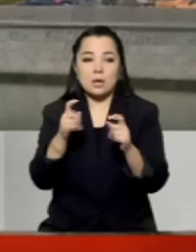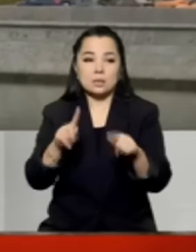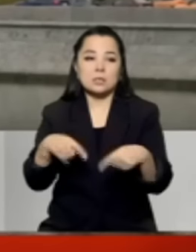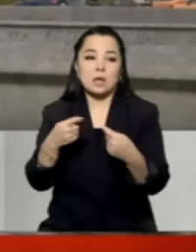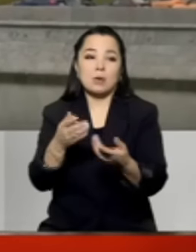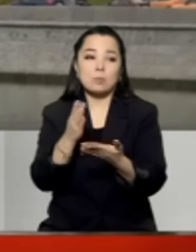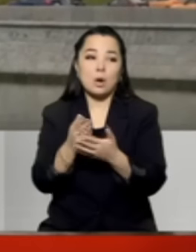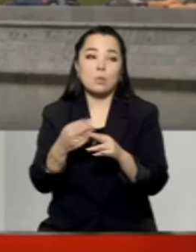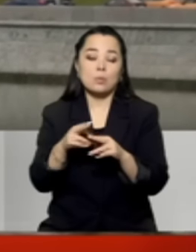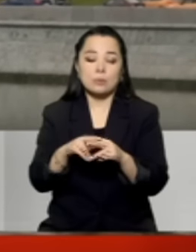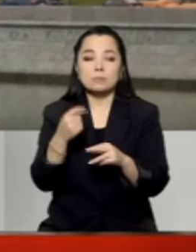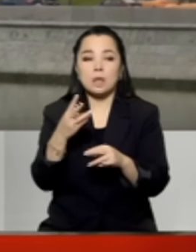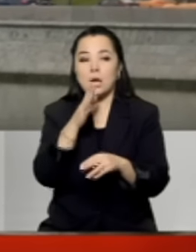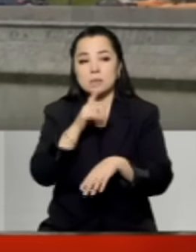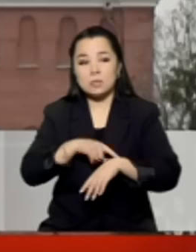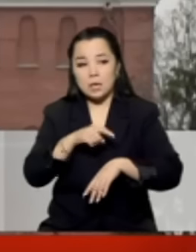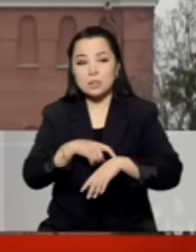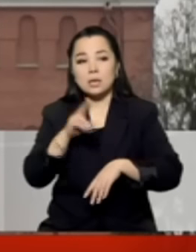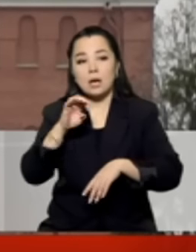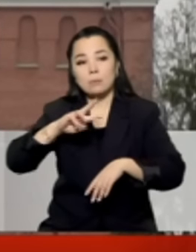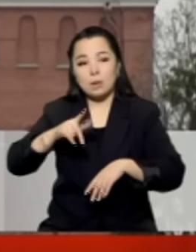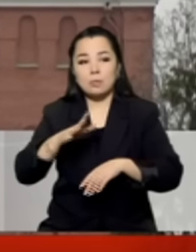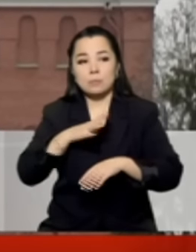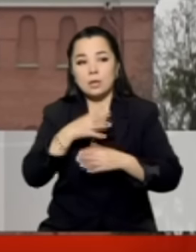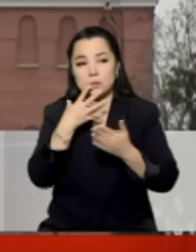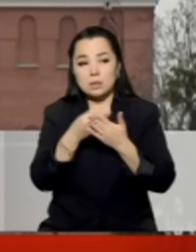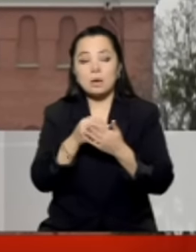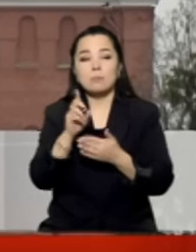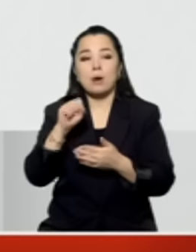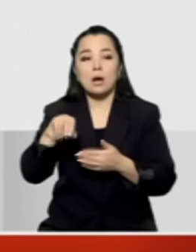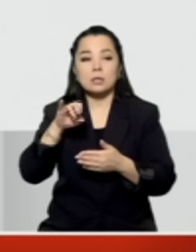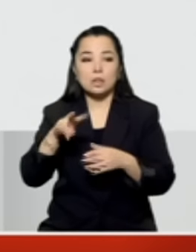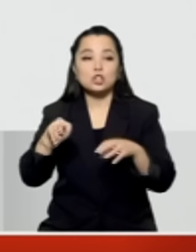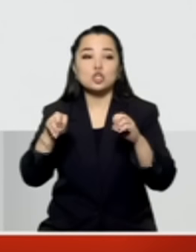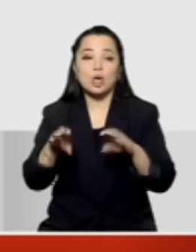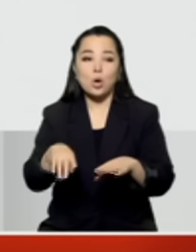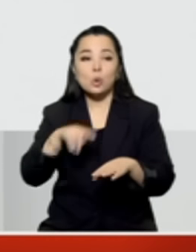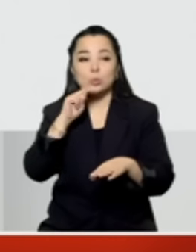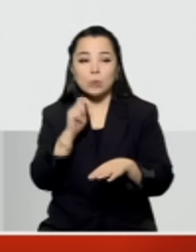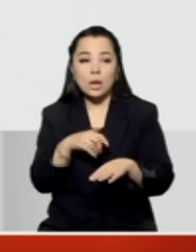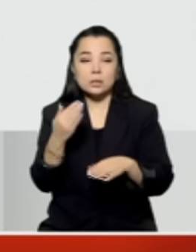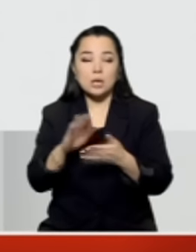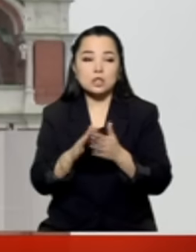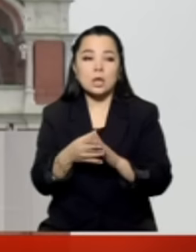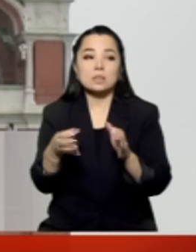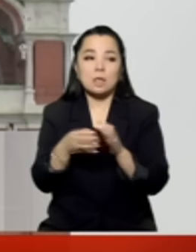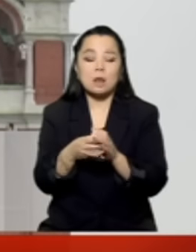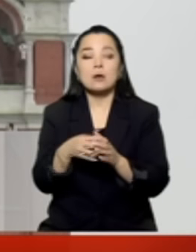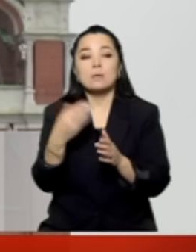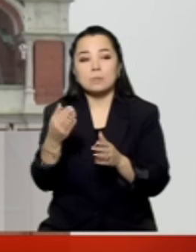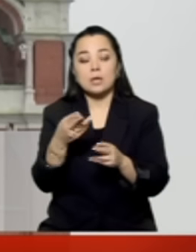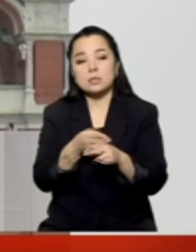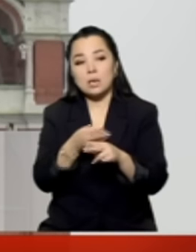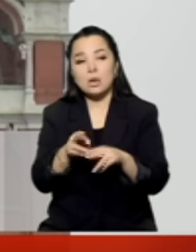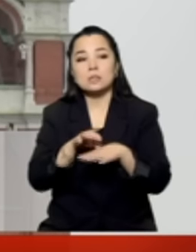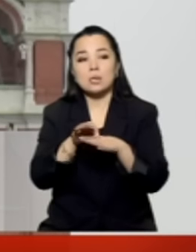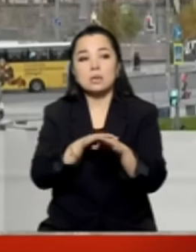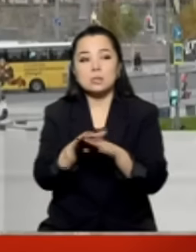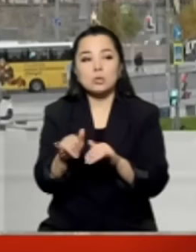отыр. Осыдан бірнеше сағат бұрын Кремль атап өткенде Байденнің шешімі Украинадағы жағдайға батыстың араласуын